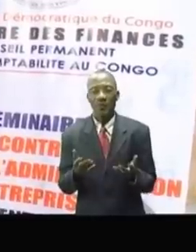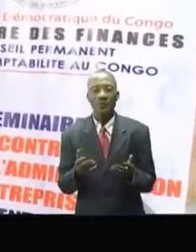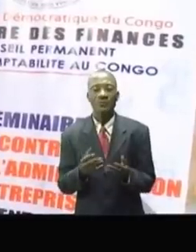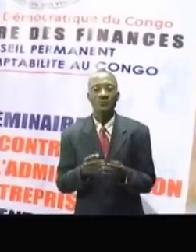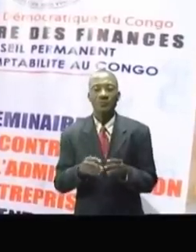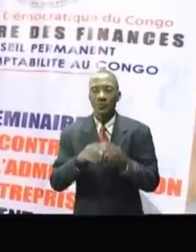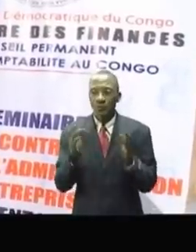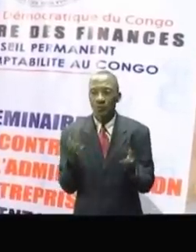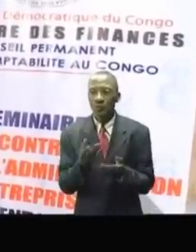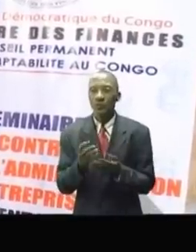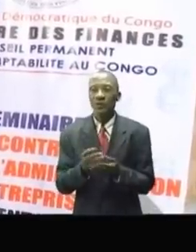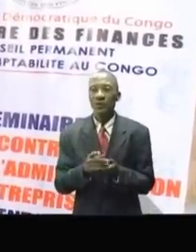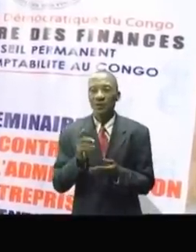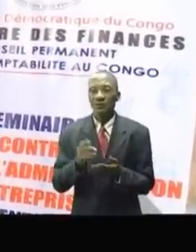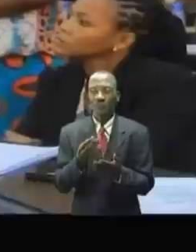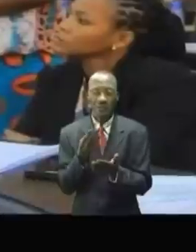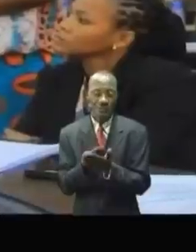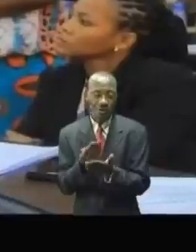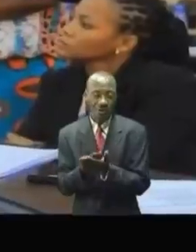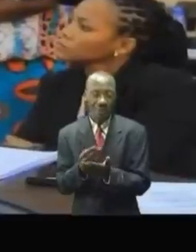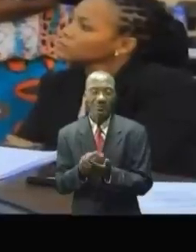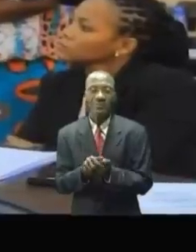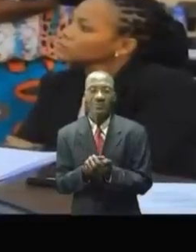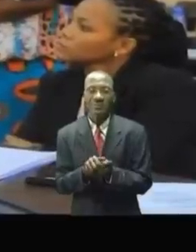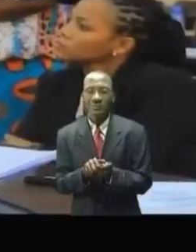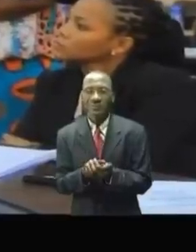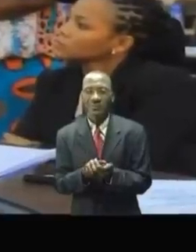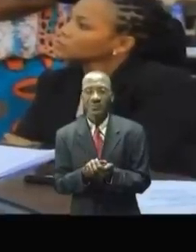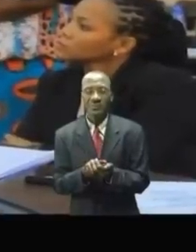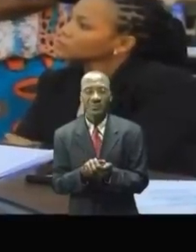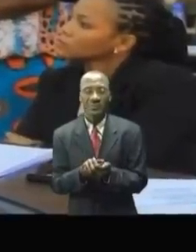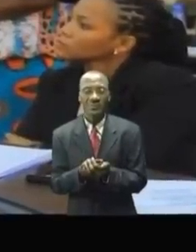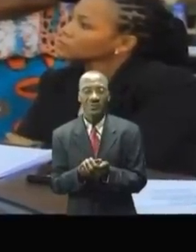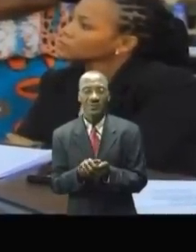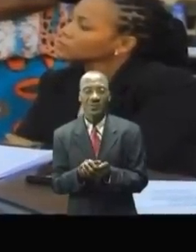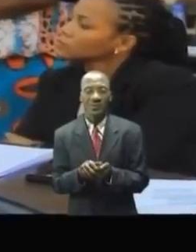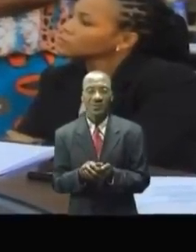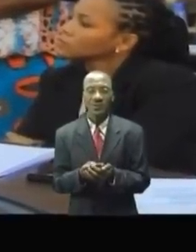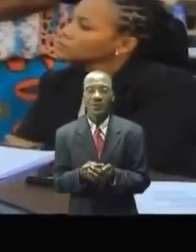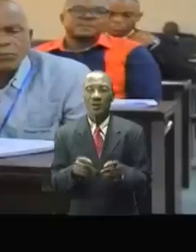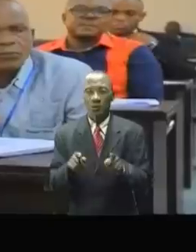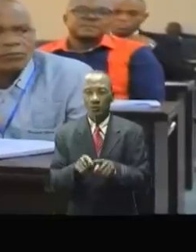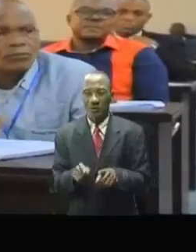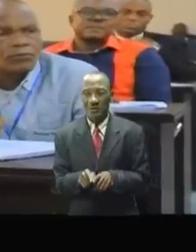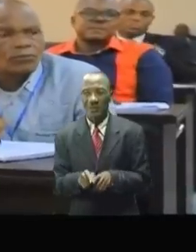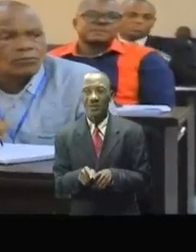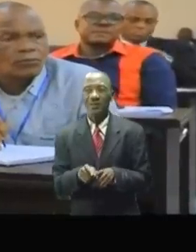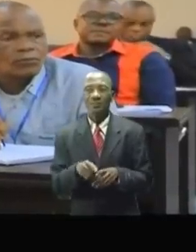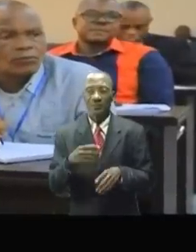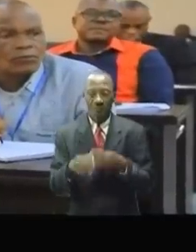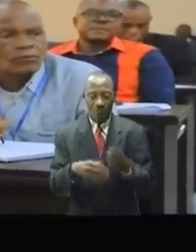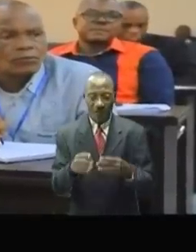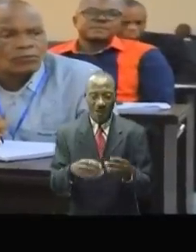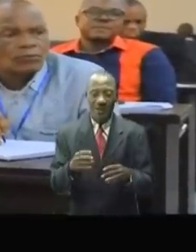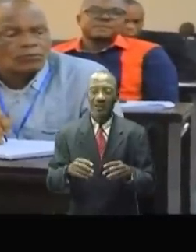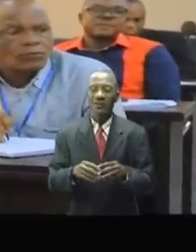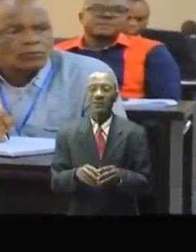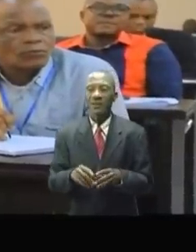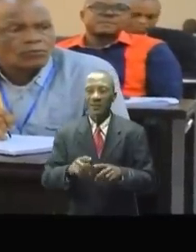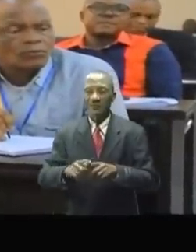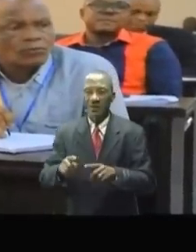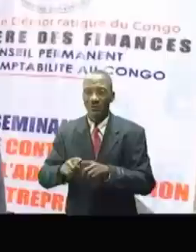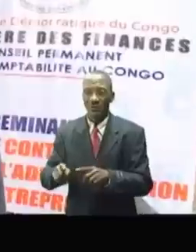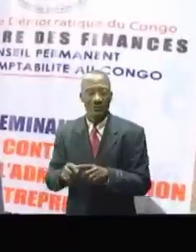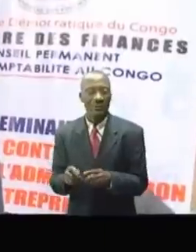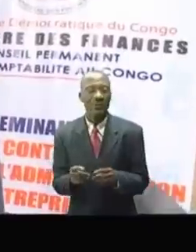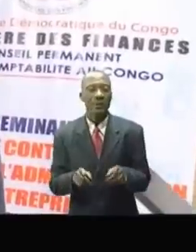le contrôle de gestion. Il y a aussi la comptabilité analytique, l'analyse des coûts. Et au